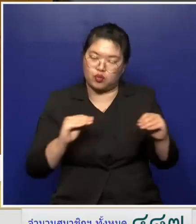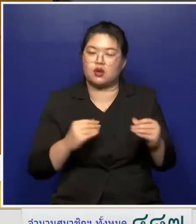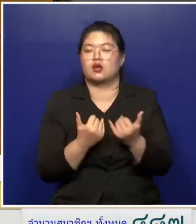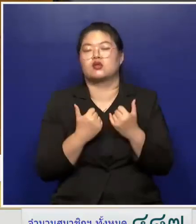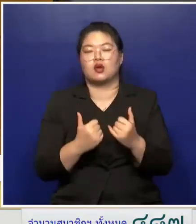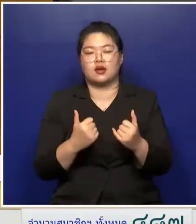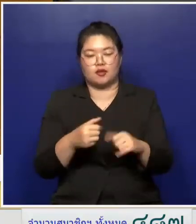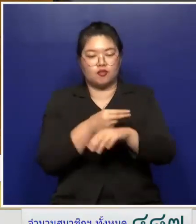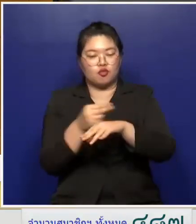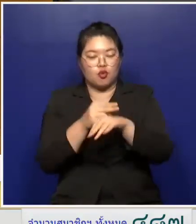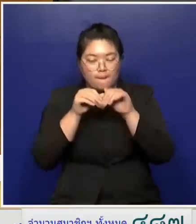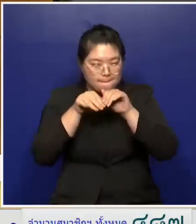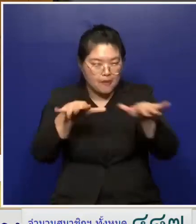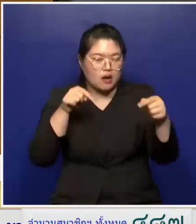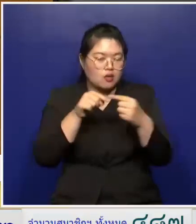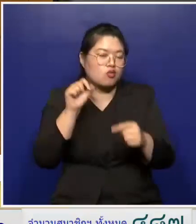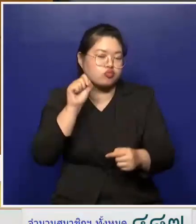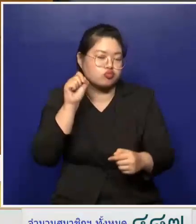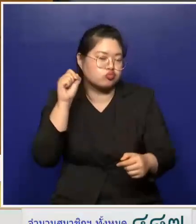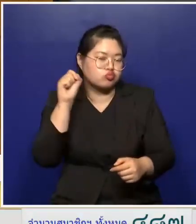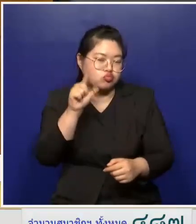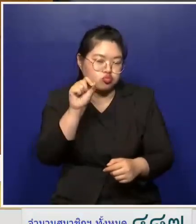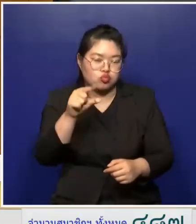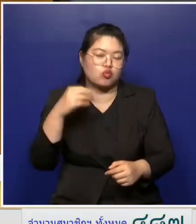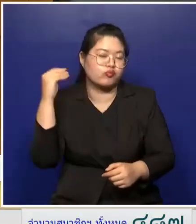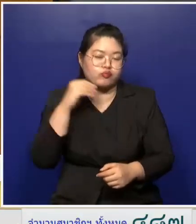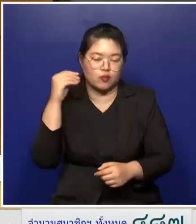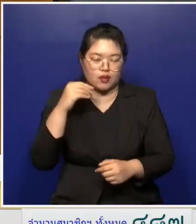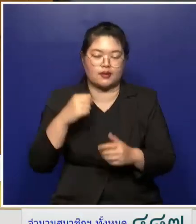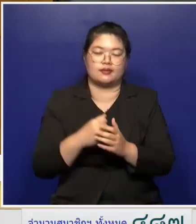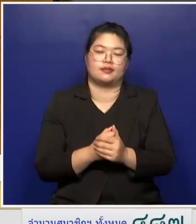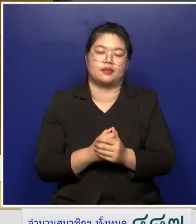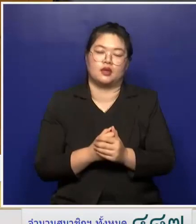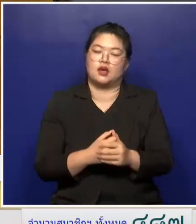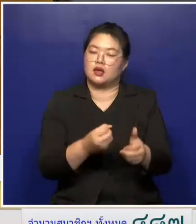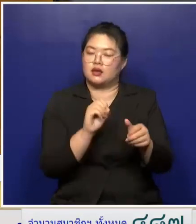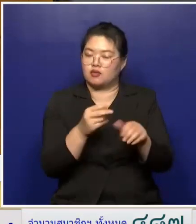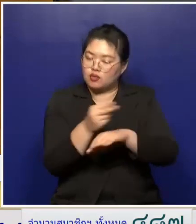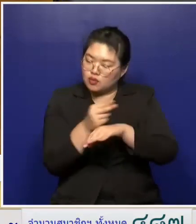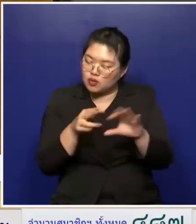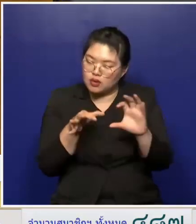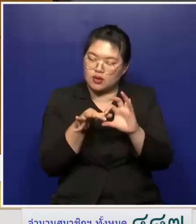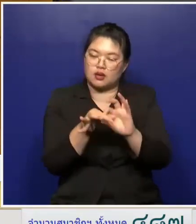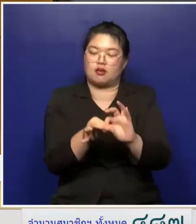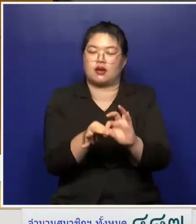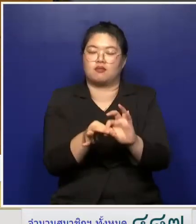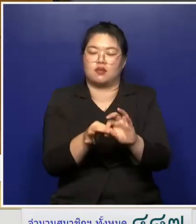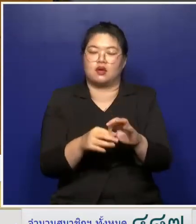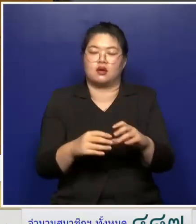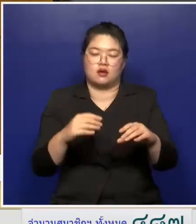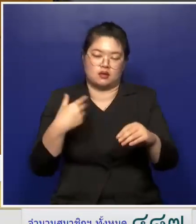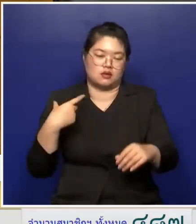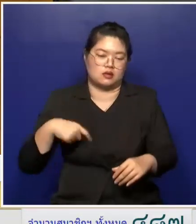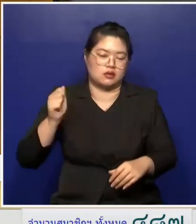นเรื่องครองสารปกครองของพระชาชนวั nhưngผมคิดว่า